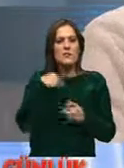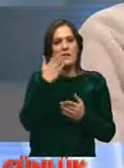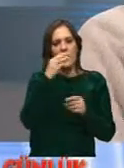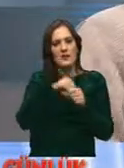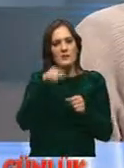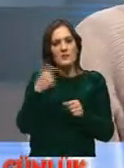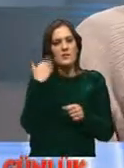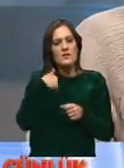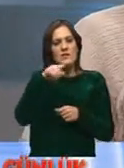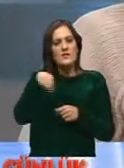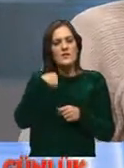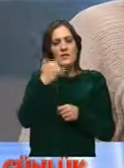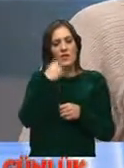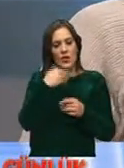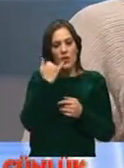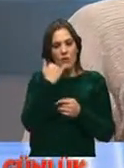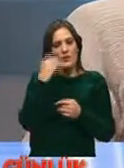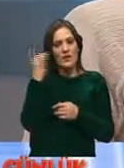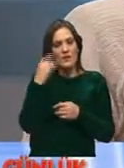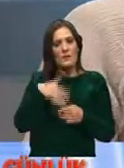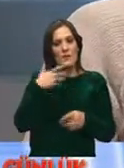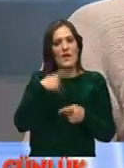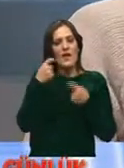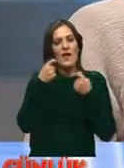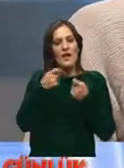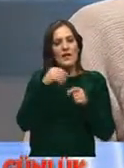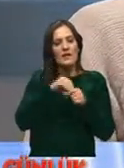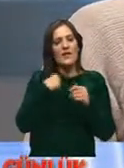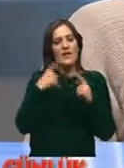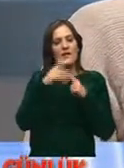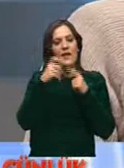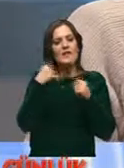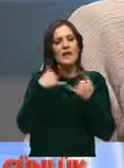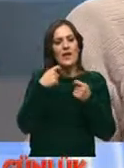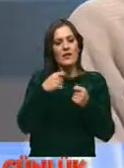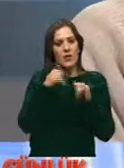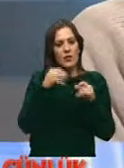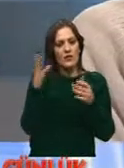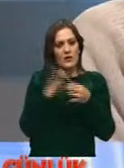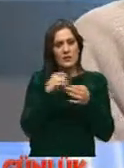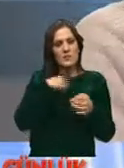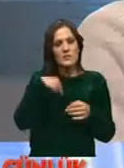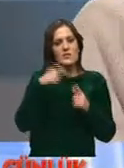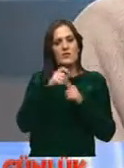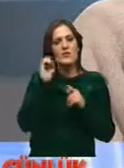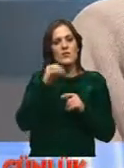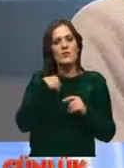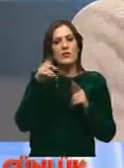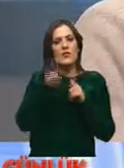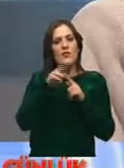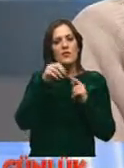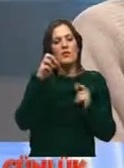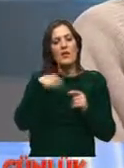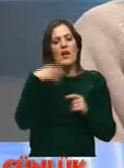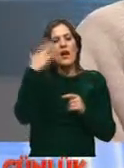derslerde, şimdi biraz önce sizin konuklarınızı dinlerken merakla, tezimde eğitsel oyunlarla ilgili benim. Biz mesela Çiğdem Hoca ile Kavuklu Pişeker